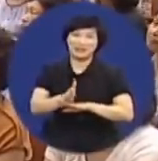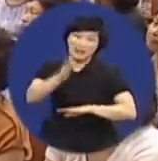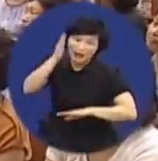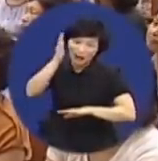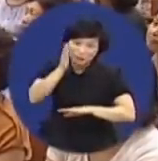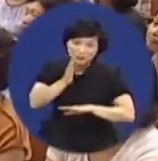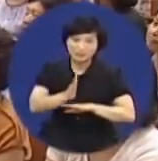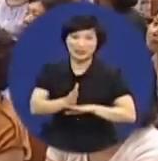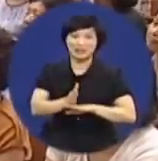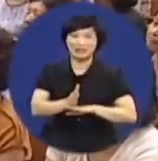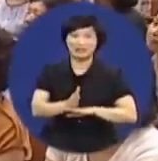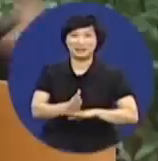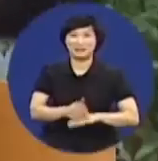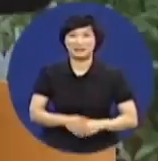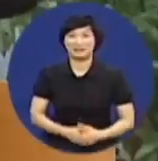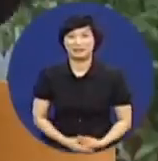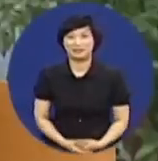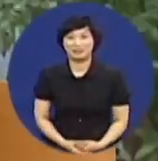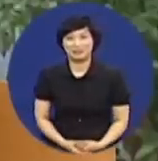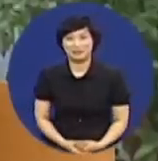。感謝です。